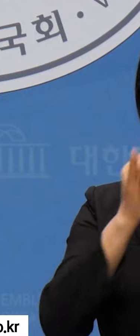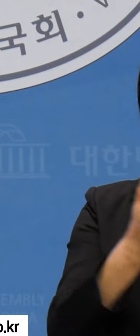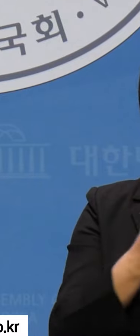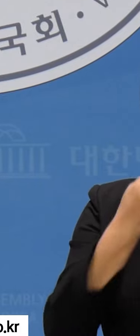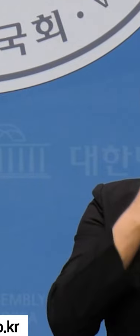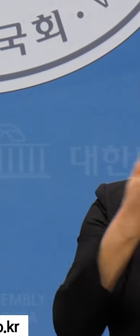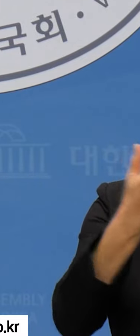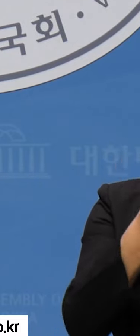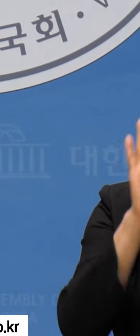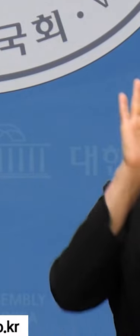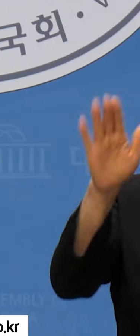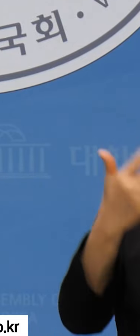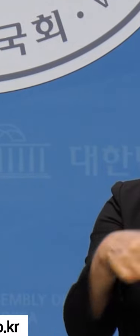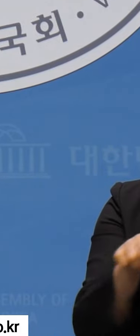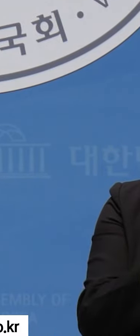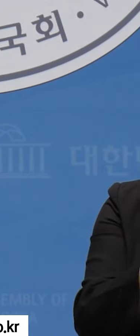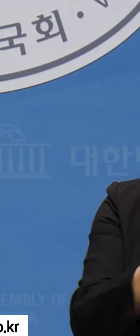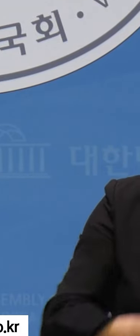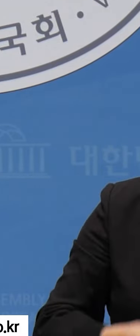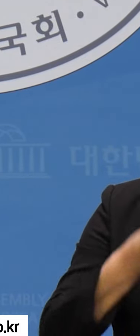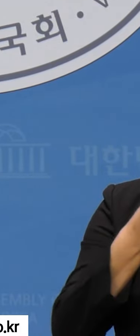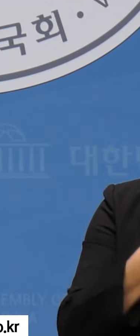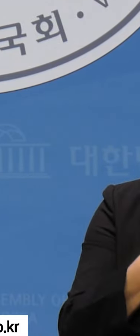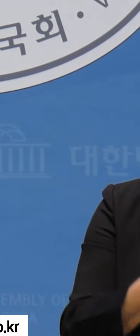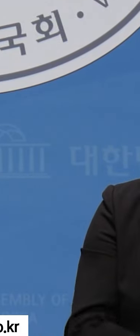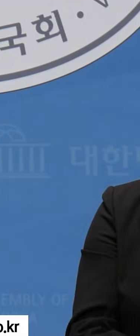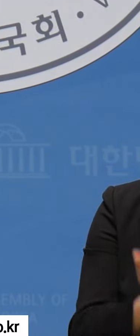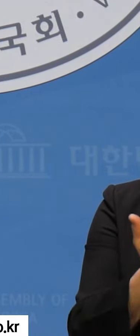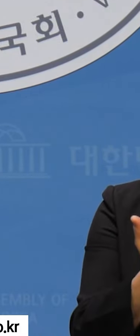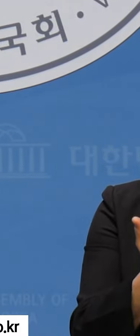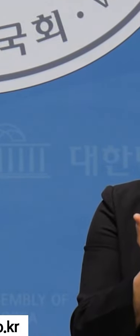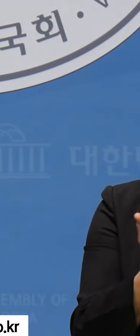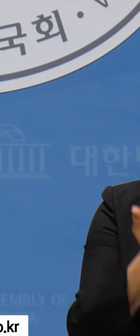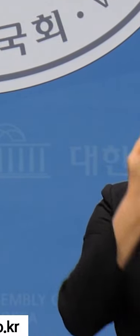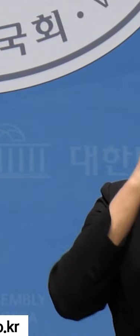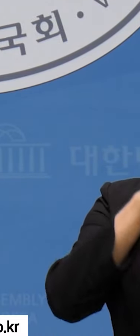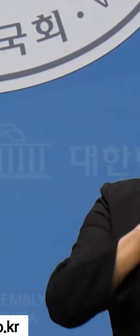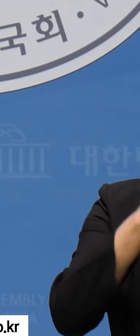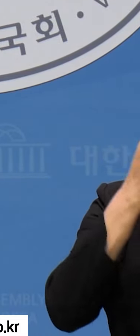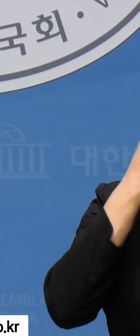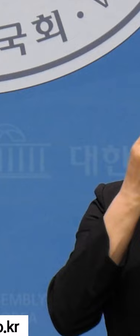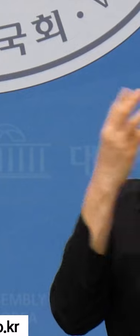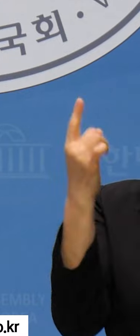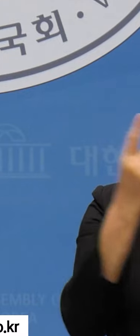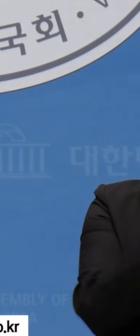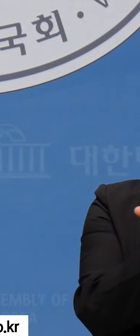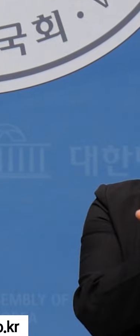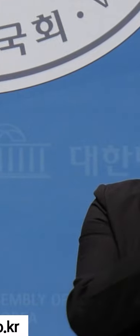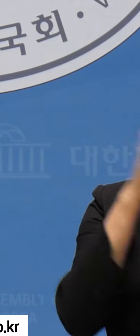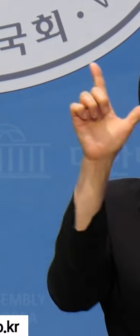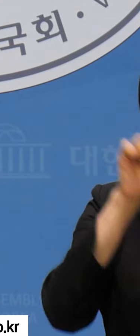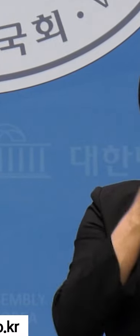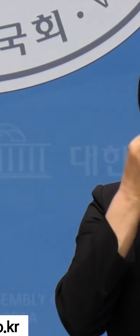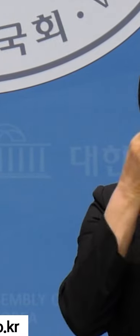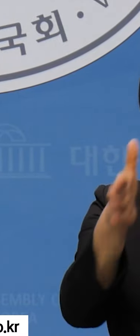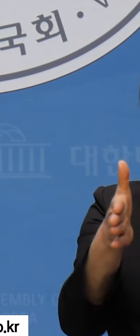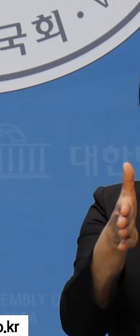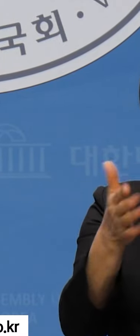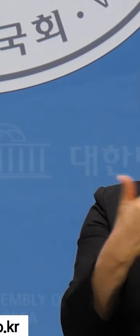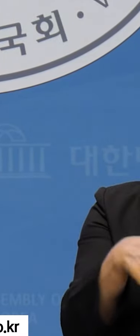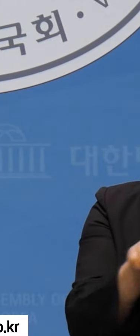민주당의 미래를 향해 용기를 가지고 과감하게 도전하고 혁신하는 모습을 보여주고자 한